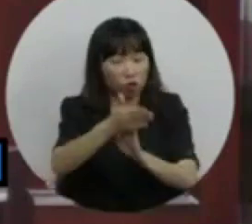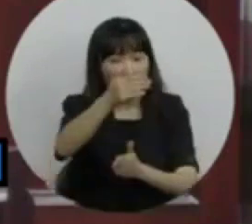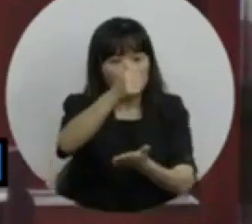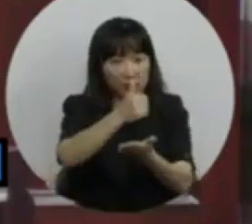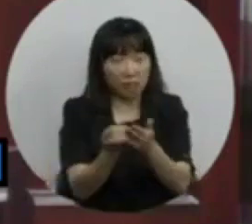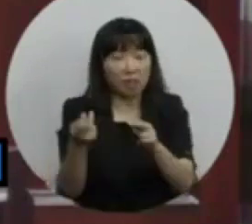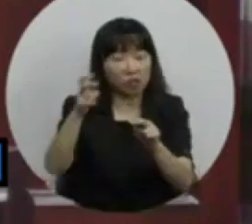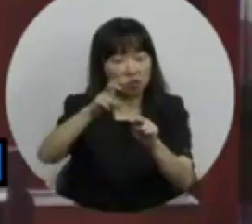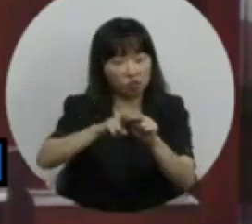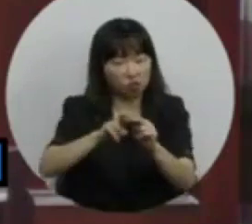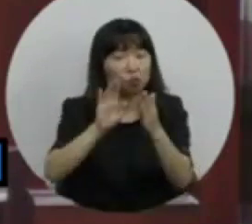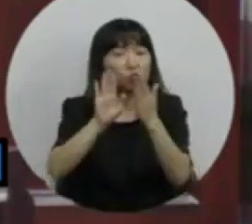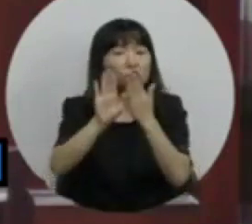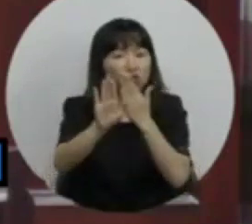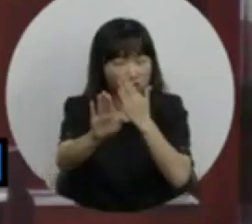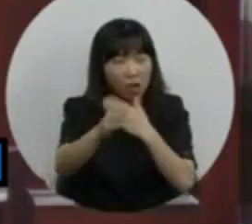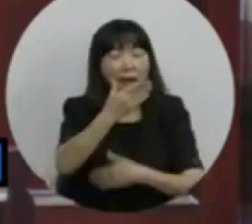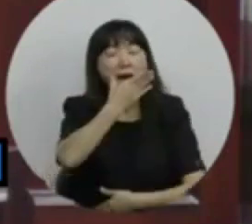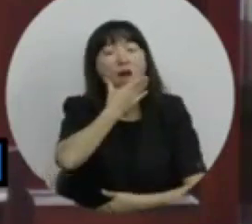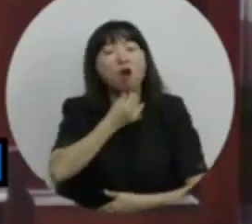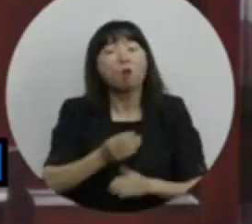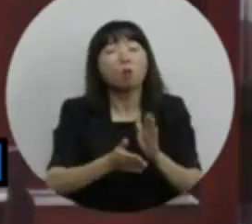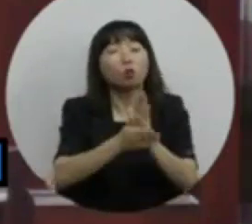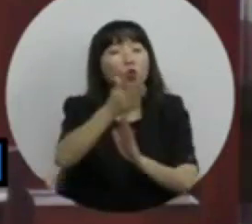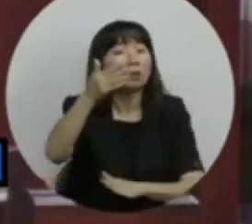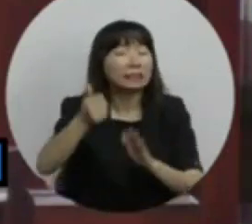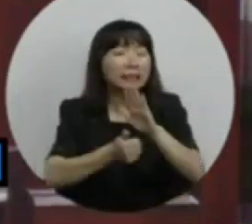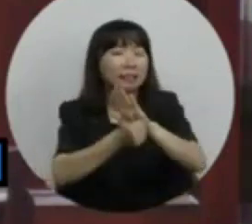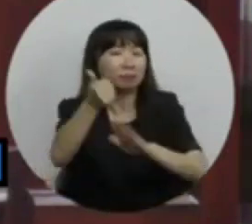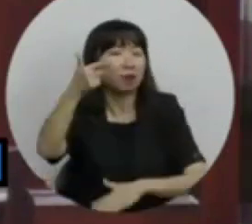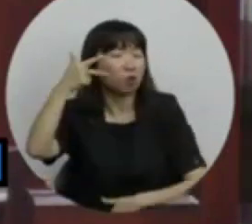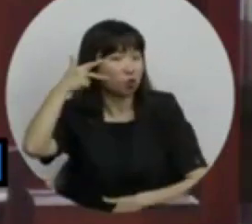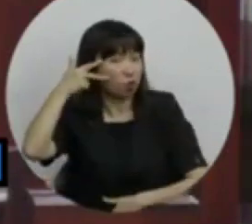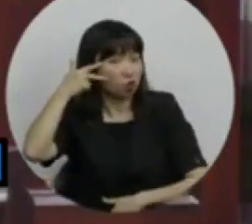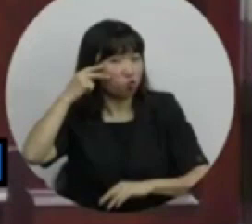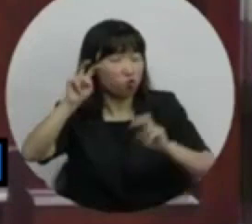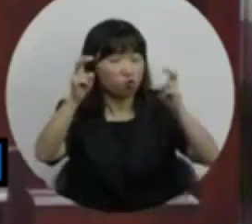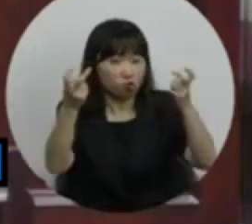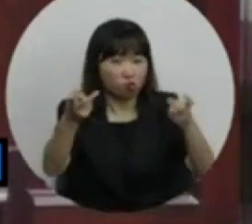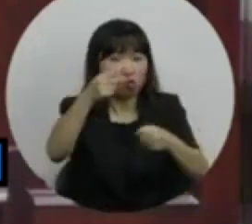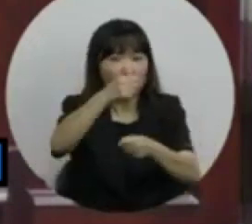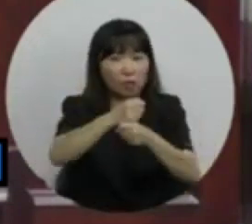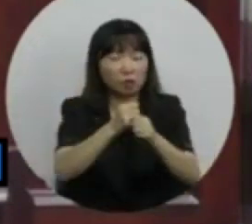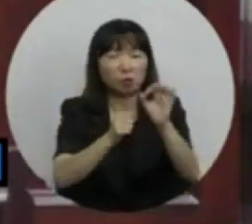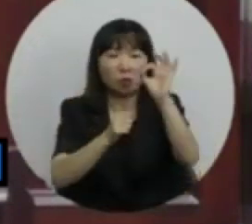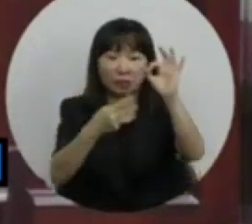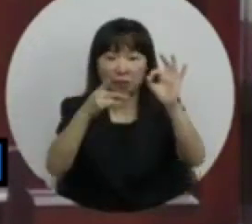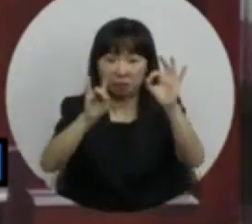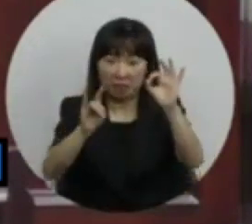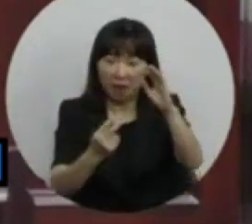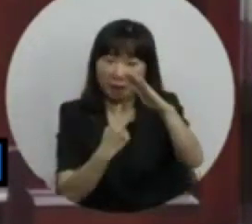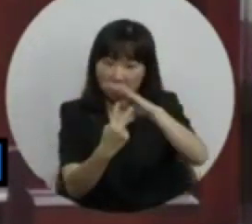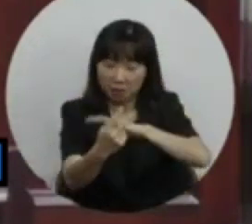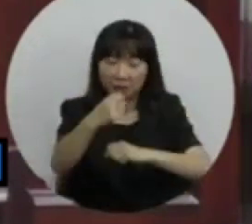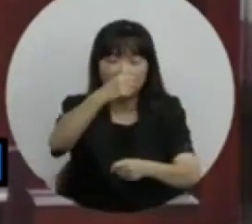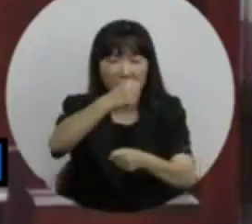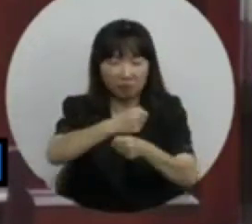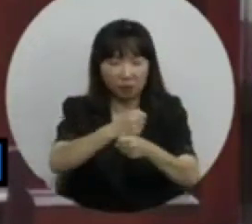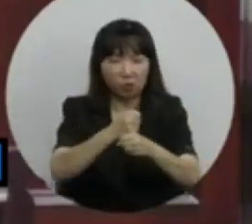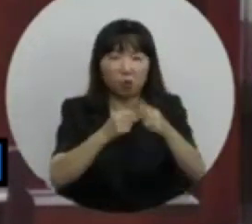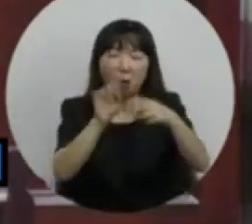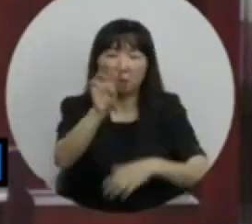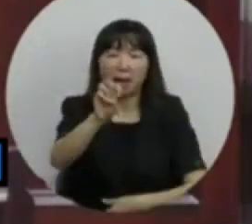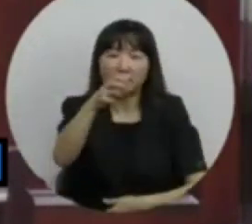취임한 이후 행복도시 희망여주라는 슬로건 아래 10대 비전을 제시하고